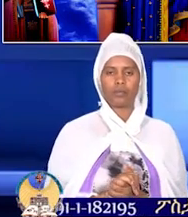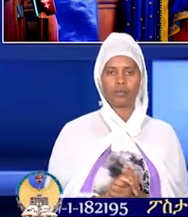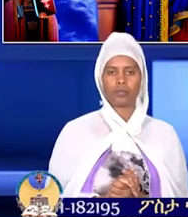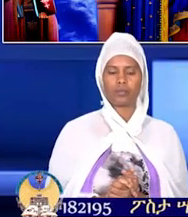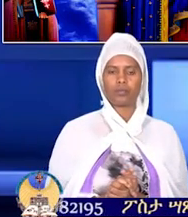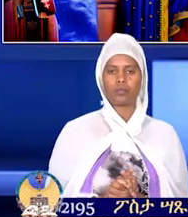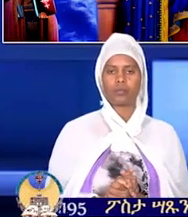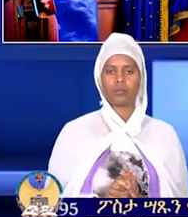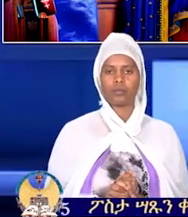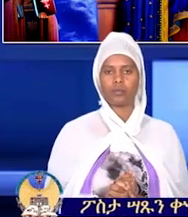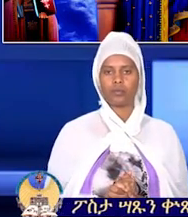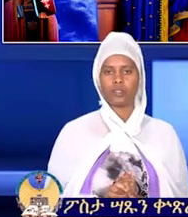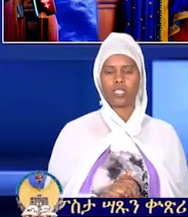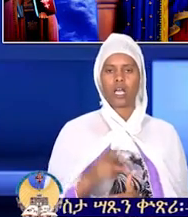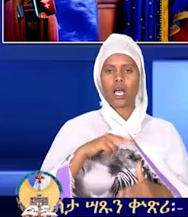እቲ